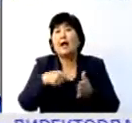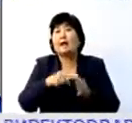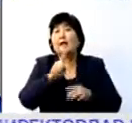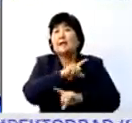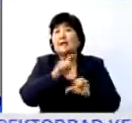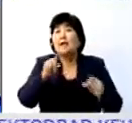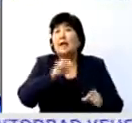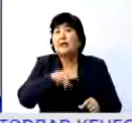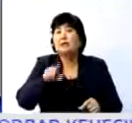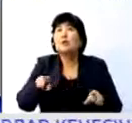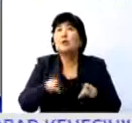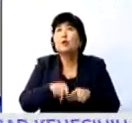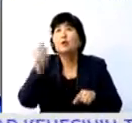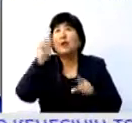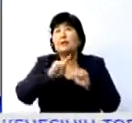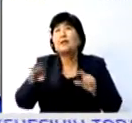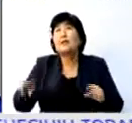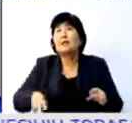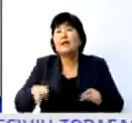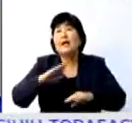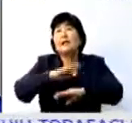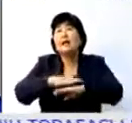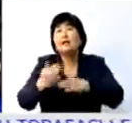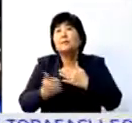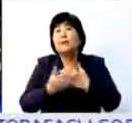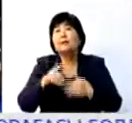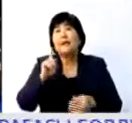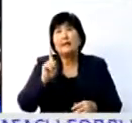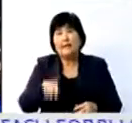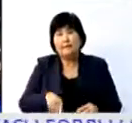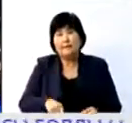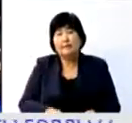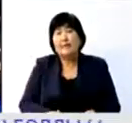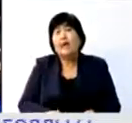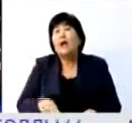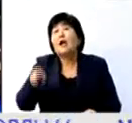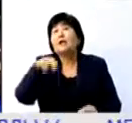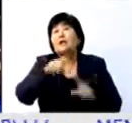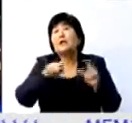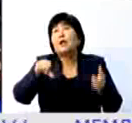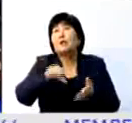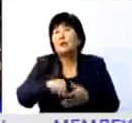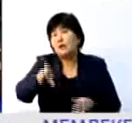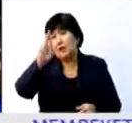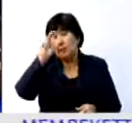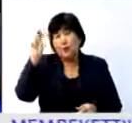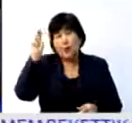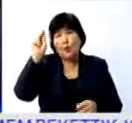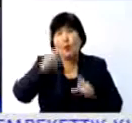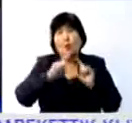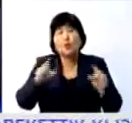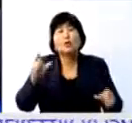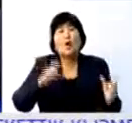емханалардың қызметкерлері, сондай-ақ мектеп директорлары тәртіптік жазаға тартылды. Департамент өкілдері мемлекеттік оқу